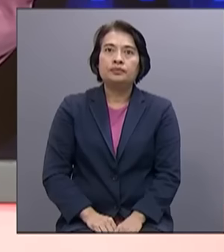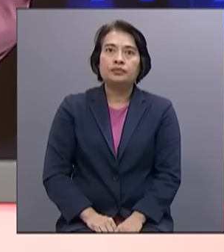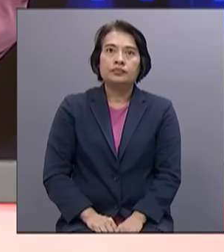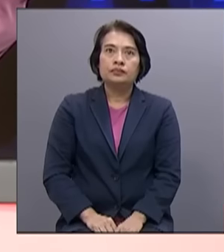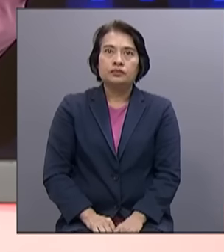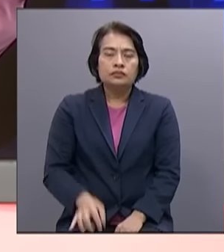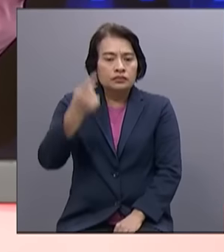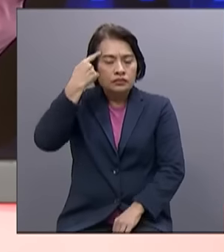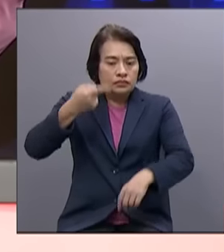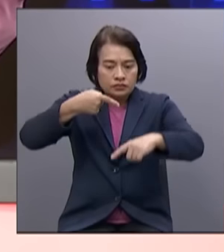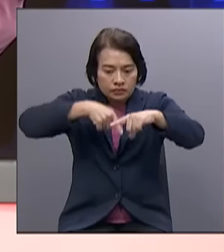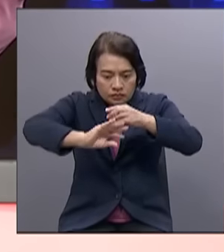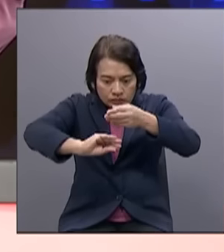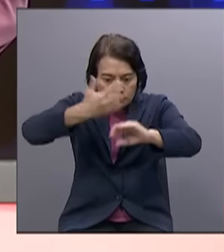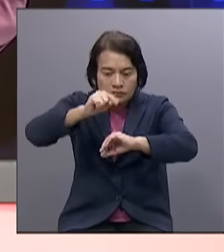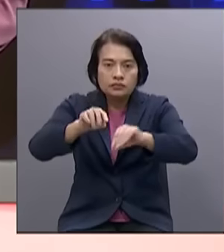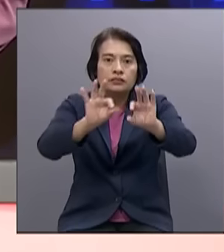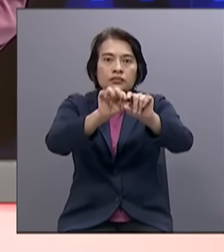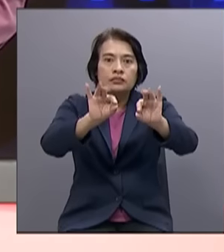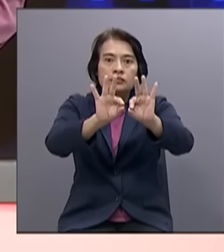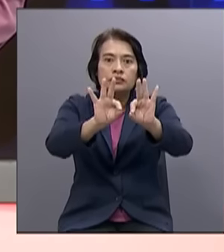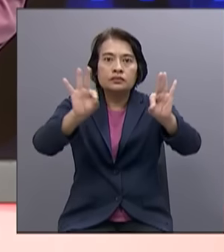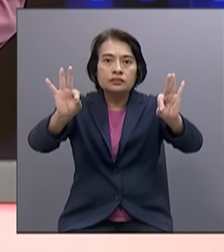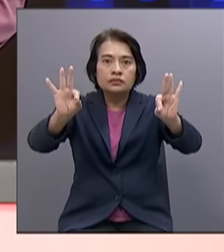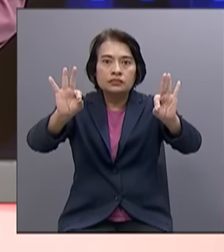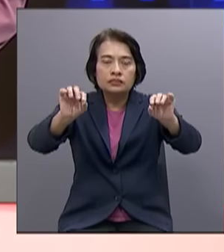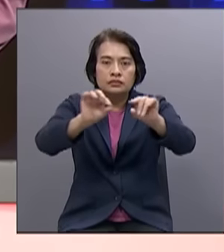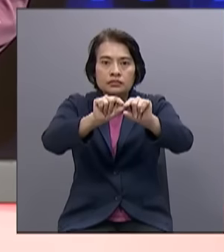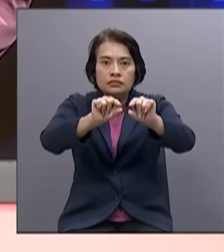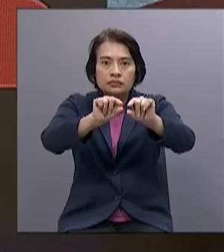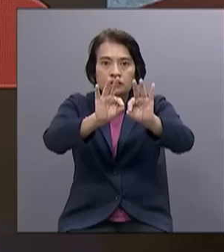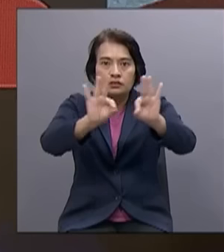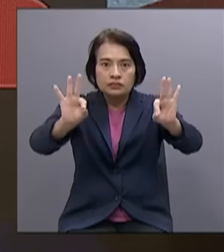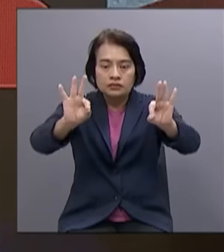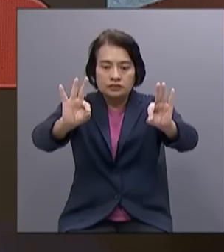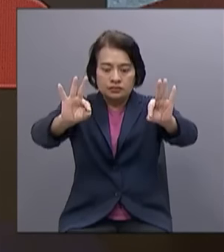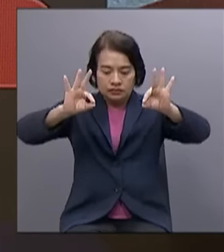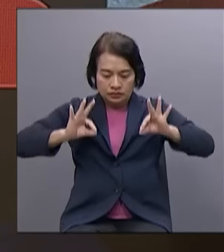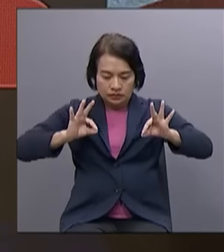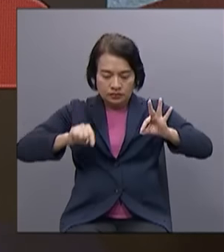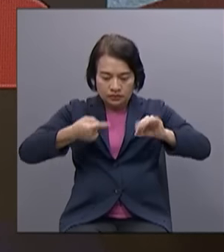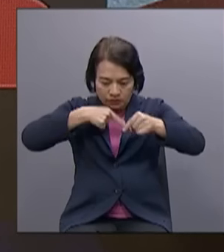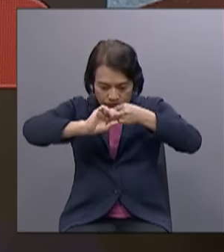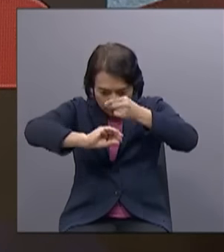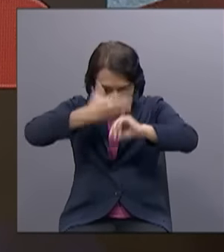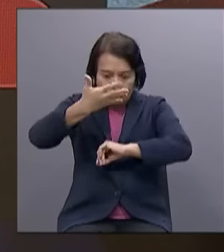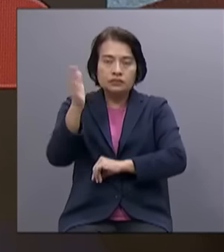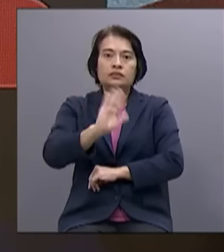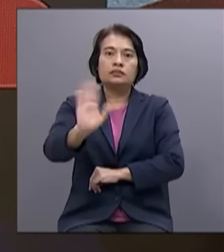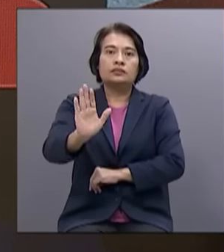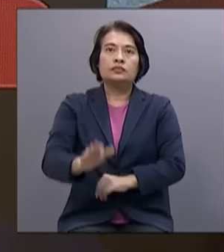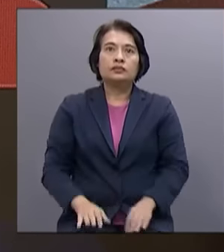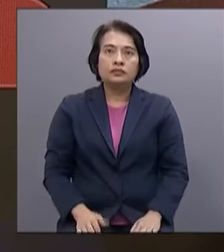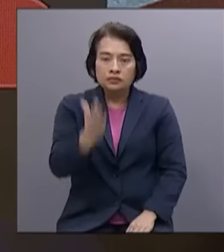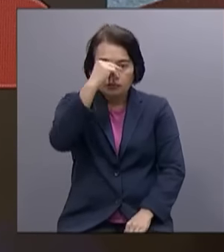ดาวน์โหลดไลหรือว่าลิงก์จากพู้ผู้ส่งที่เราไม่รู้จักไม่น่าเชื่อถือเพราะว่านี่คือช่องทางที่malwareนั้นจะ